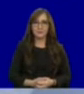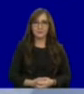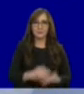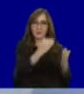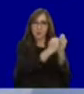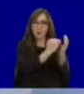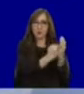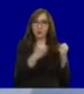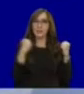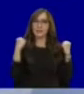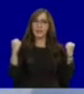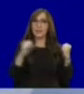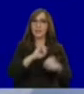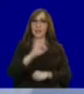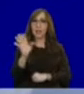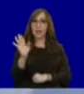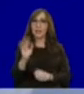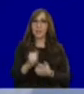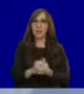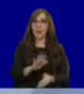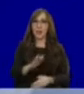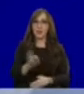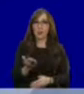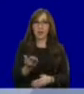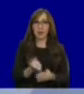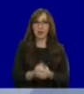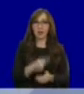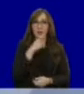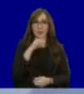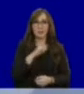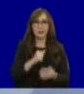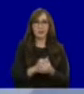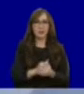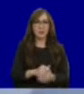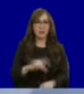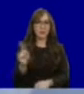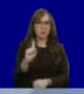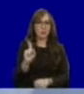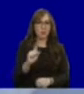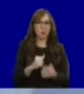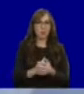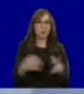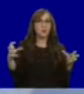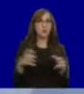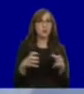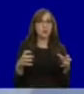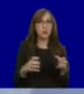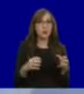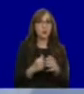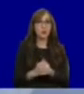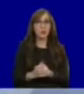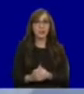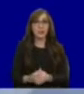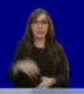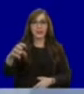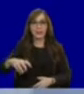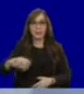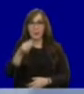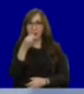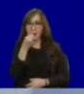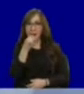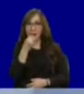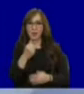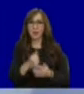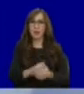Protokol-protokol kesehatan lainnya seperti misalnya tidak boleh ada interaksi di kantin, belum bisa beroperasi di masa transisi. 2 bulan pertama itu tidak ada aktivitas di